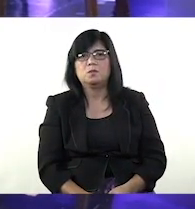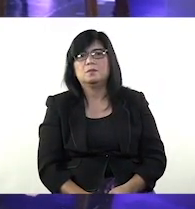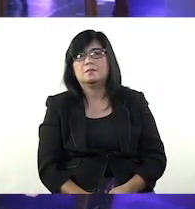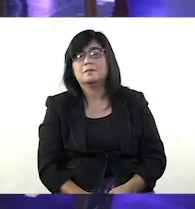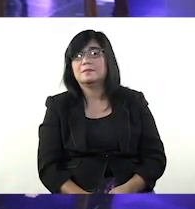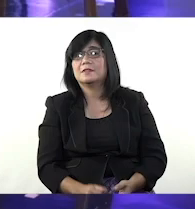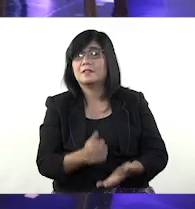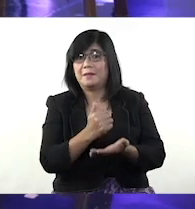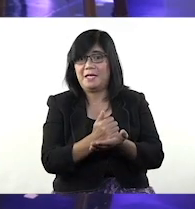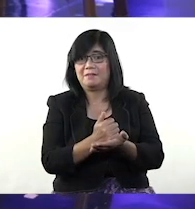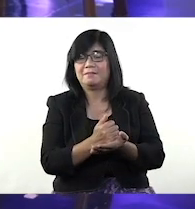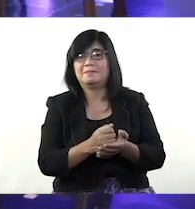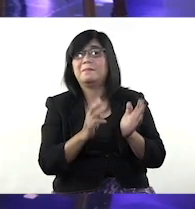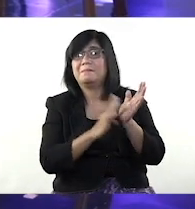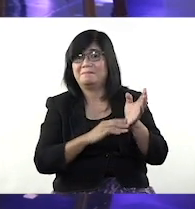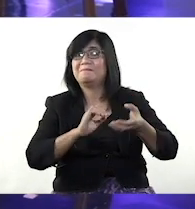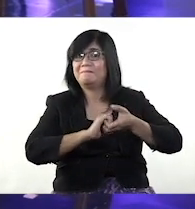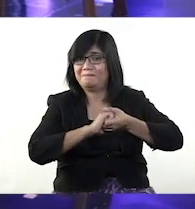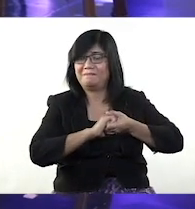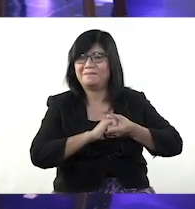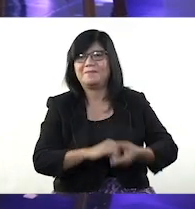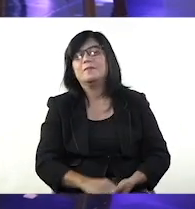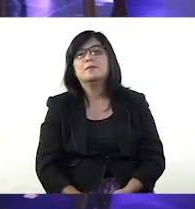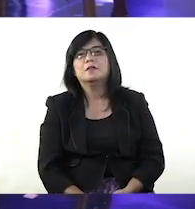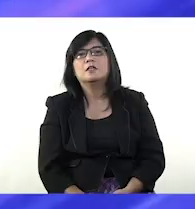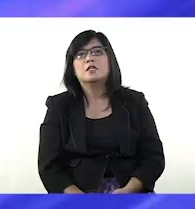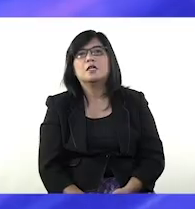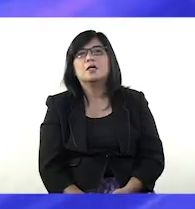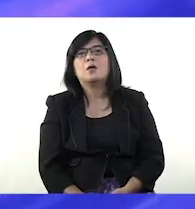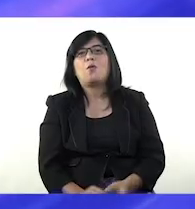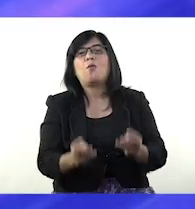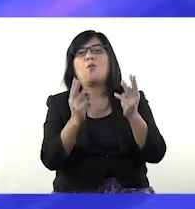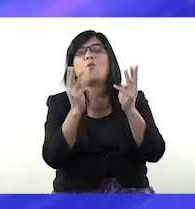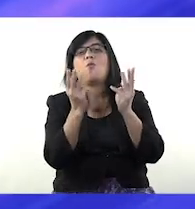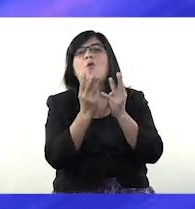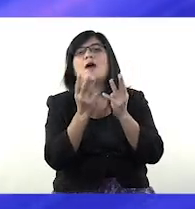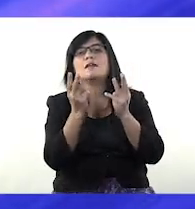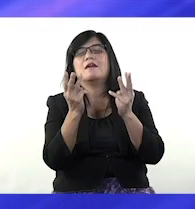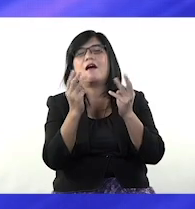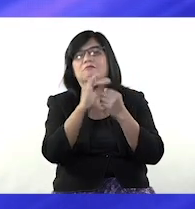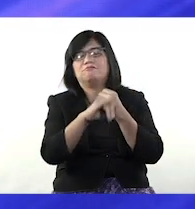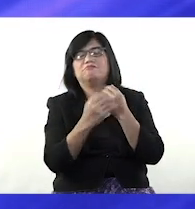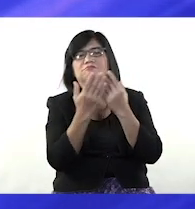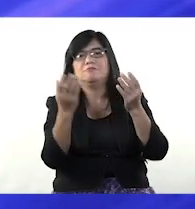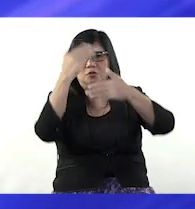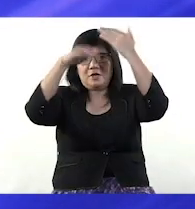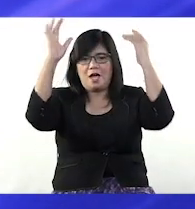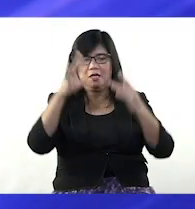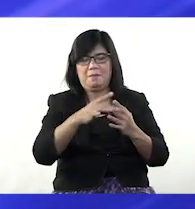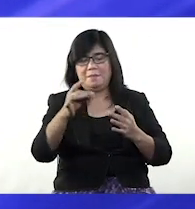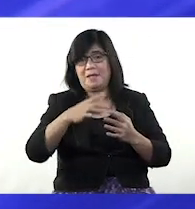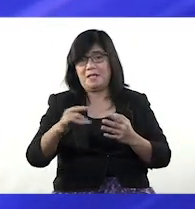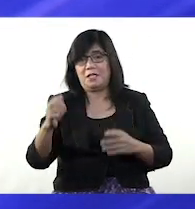yo yo yo terlanjur tingkat Hai swarga surga dipilih Tuhan ditempatkan tuh